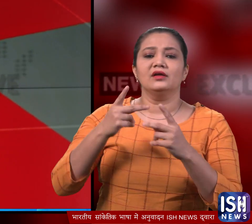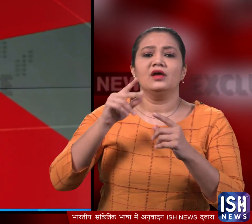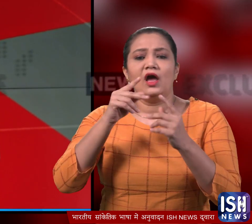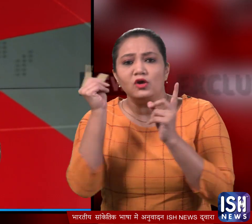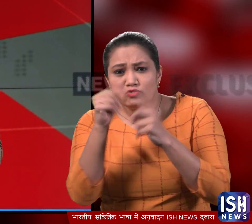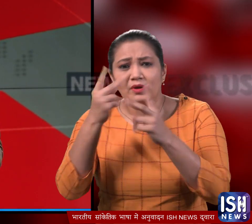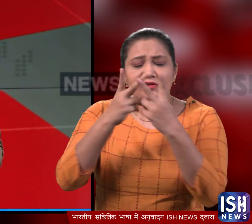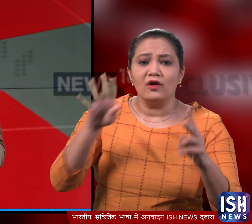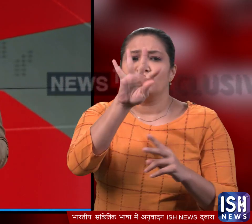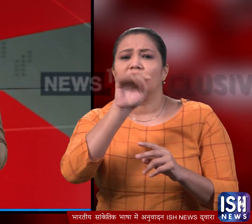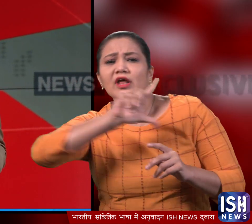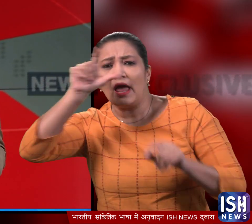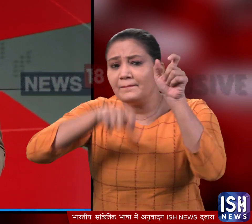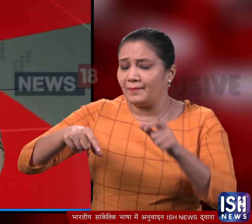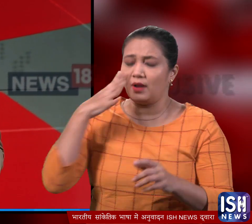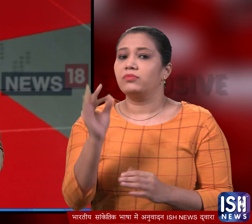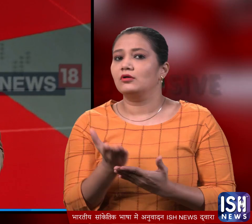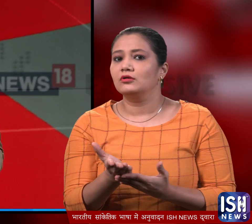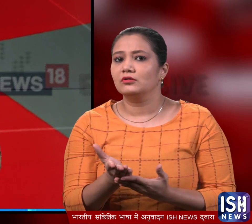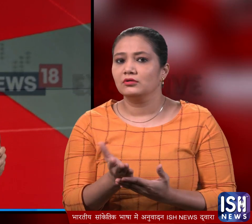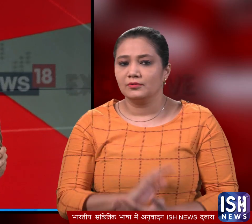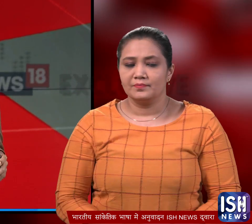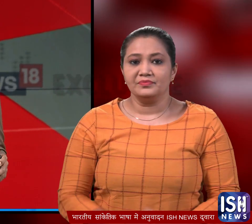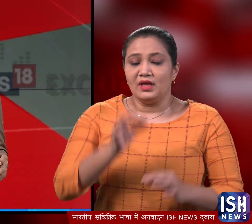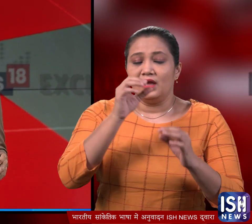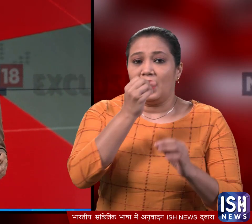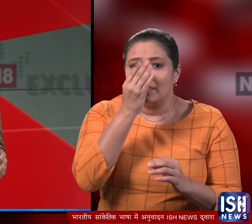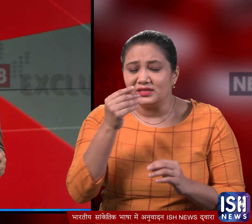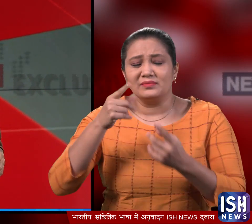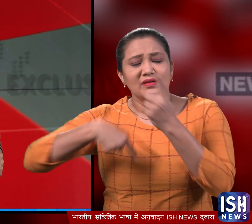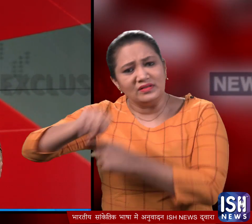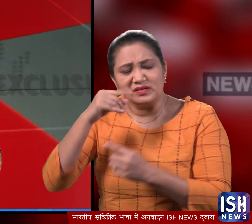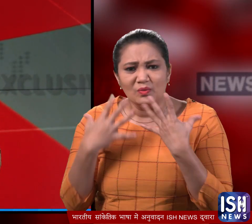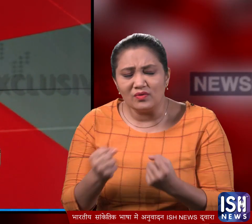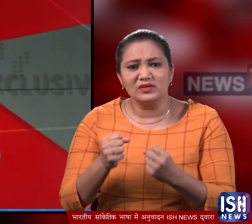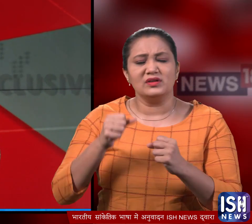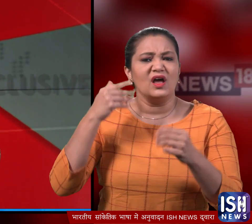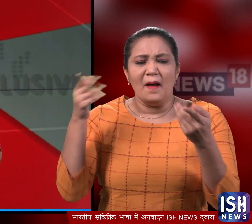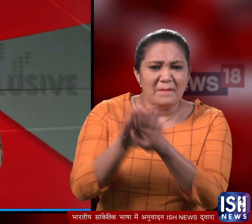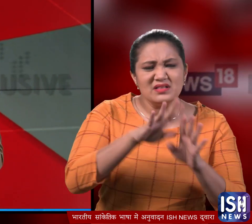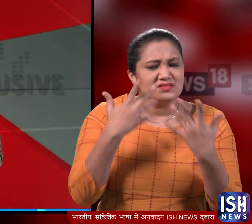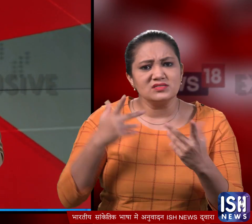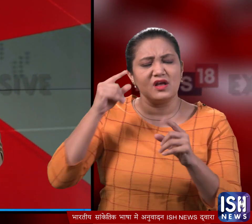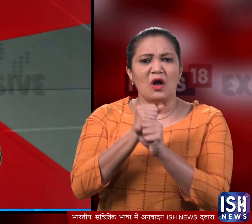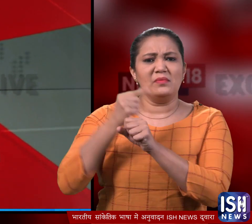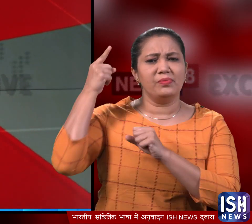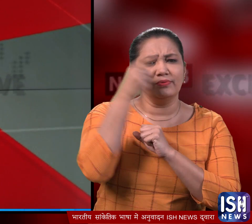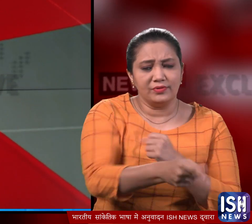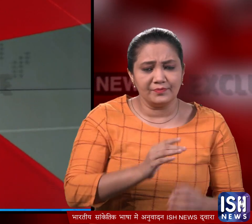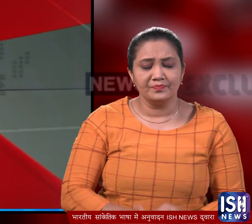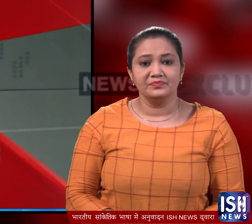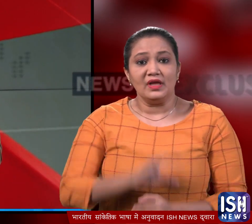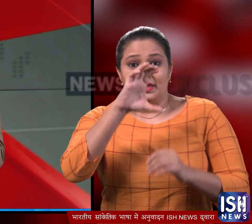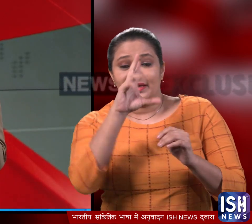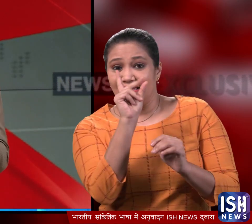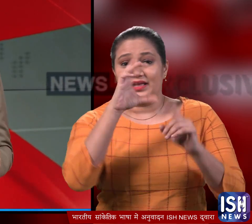की लगभग 40 लाख की आबादी अहम रोल निभा सकती है। लिहाजा बीजेपी ने छठ पूजा पर रोक के लिए केजरीवाल सरकार को घेरा, तो दिल्ली की